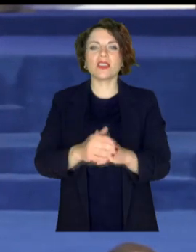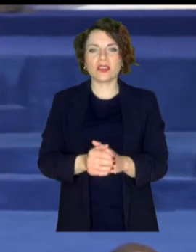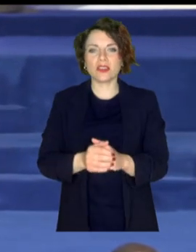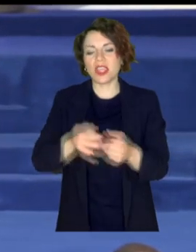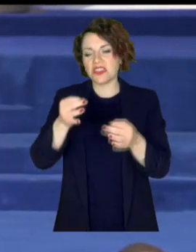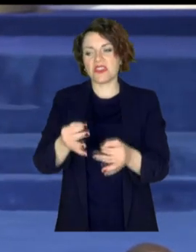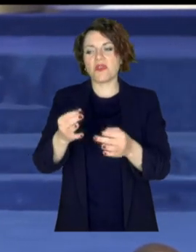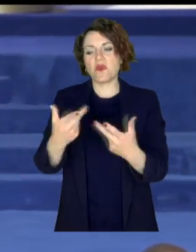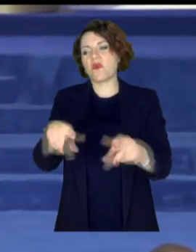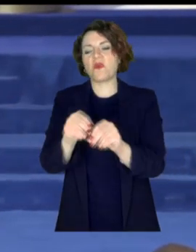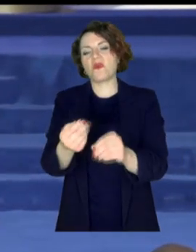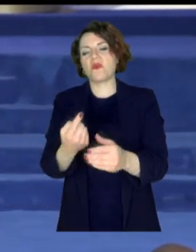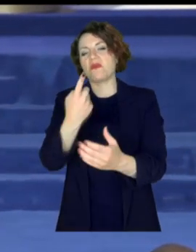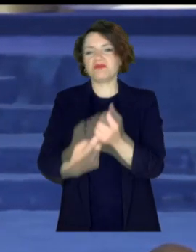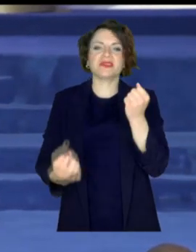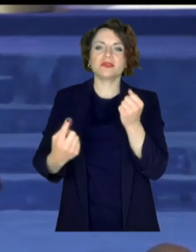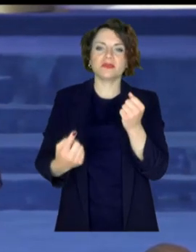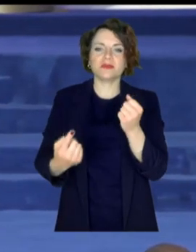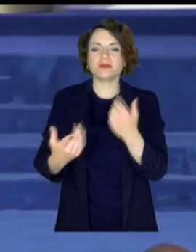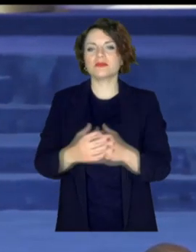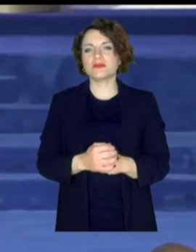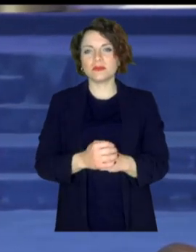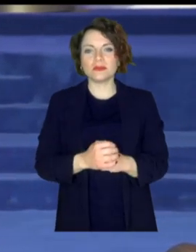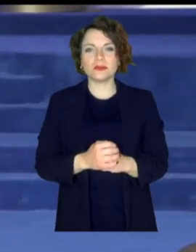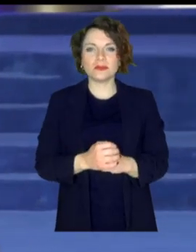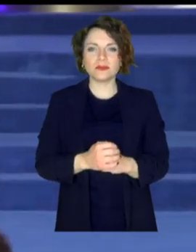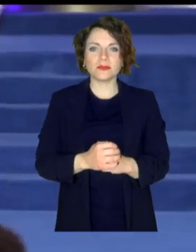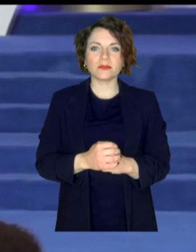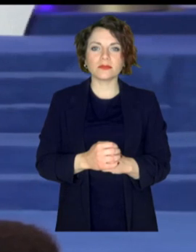po' torneranno ad essere sconfitti come tutti gli altri.